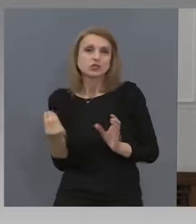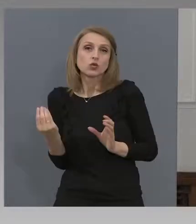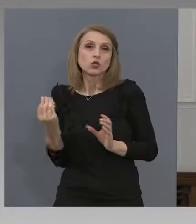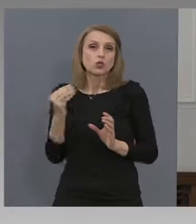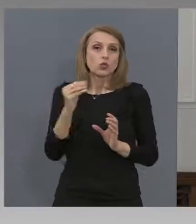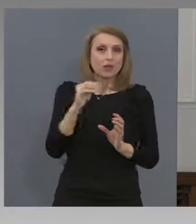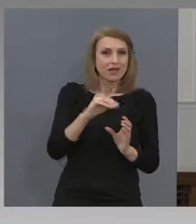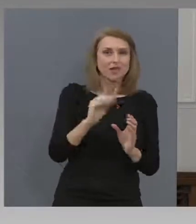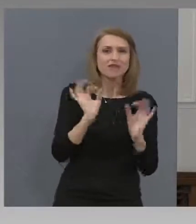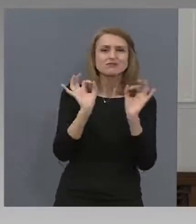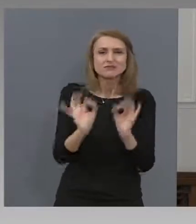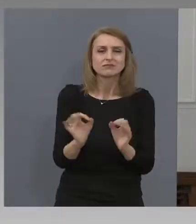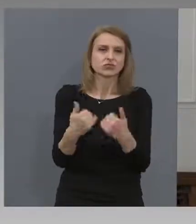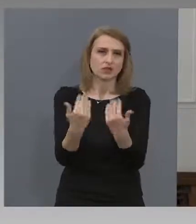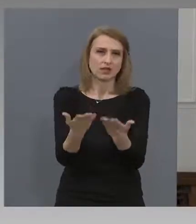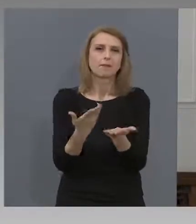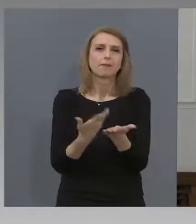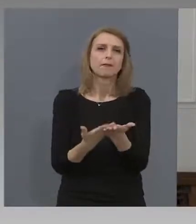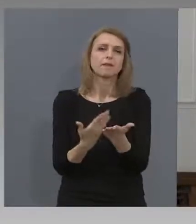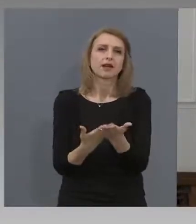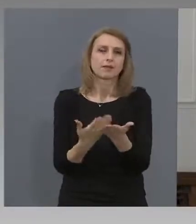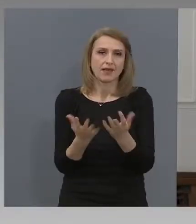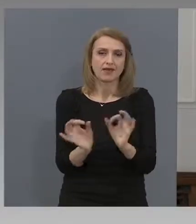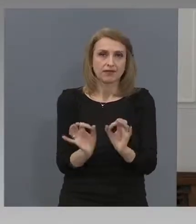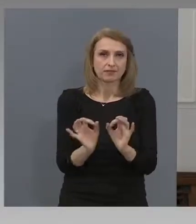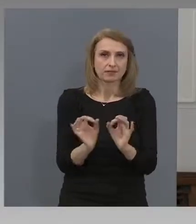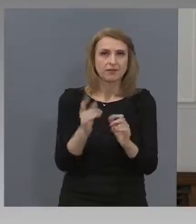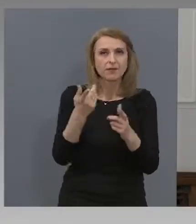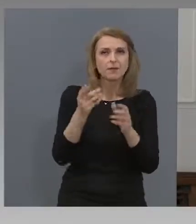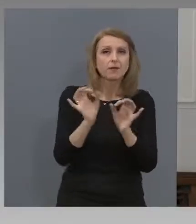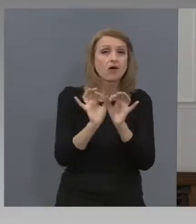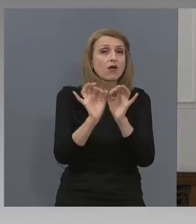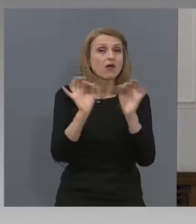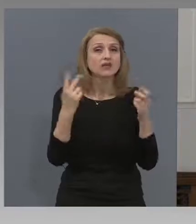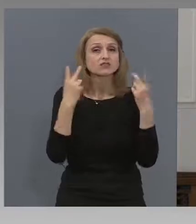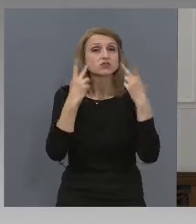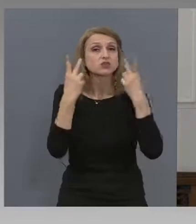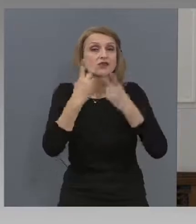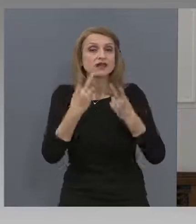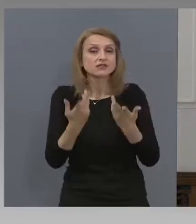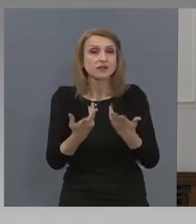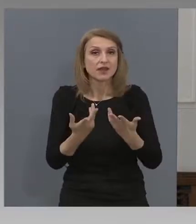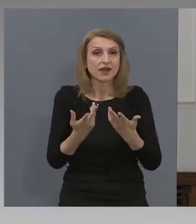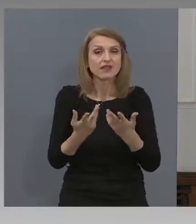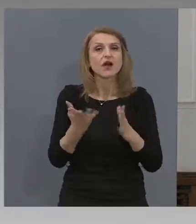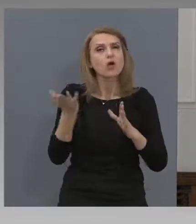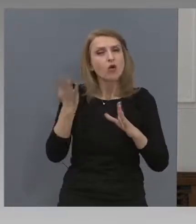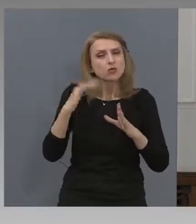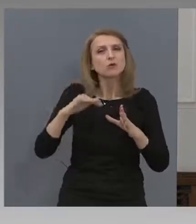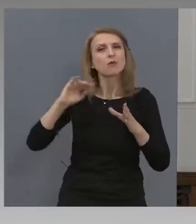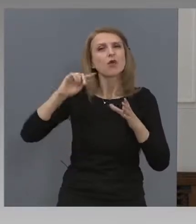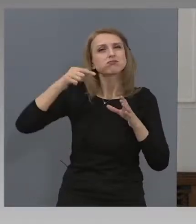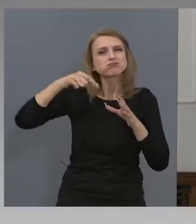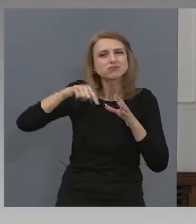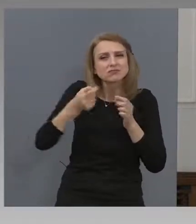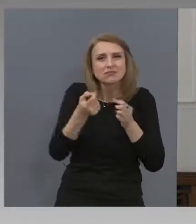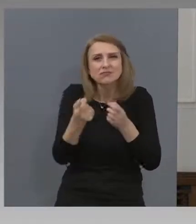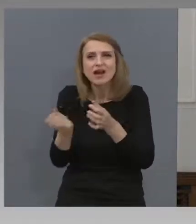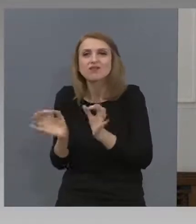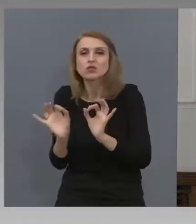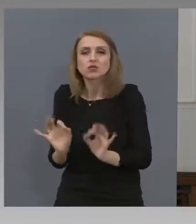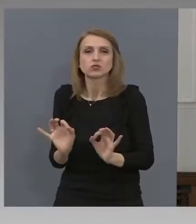с конкретни примери, които според мен ще ви помогнат да разберете в още по-голям детайл за какво става